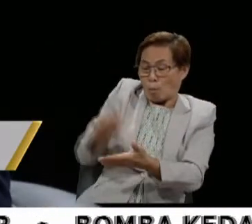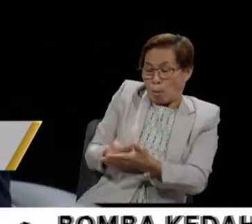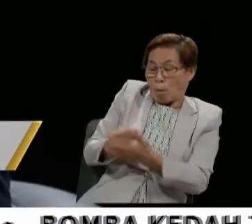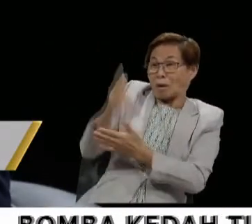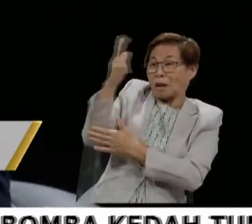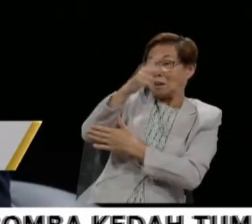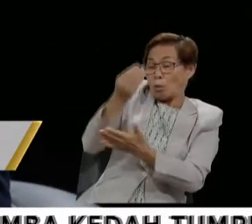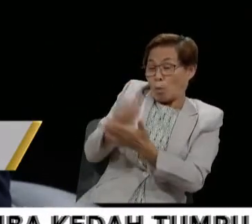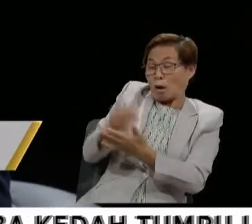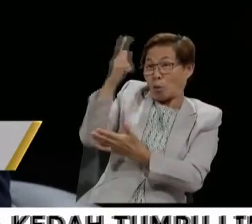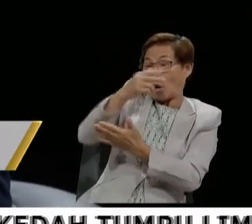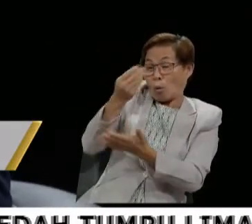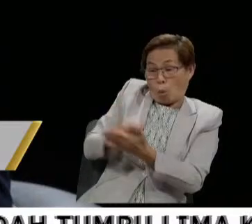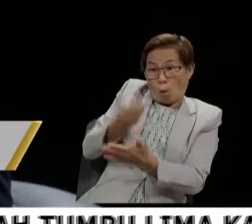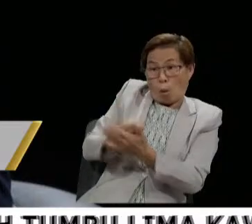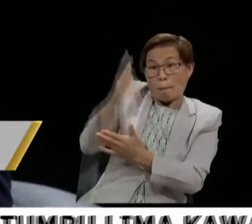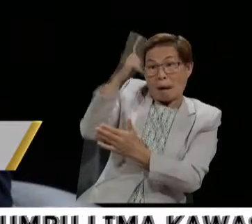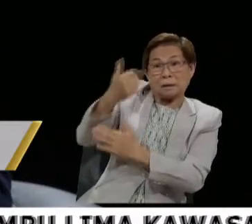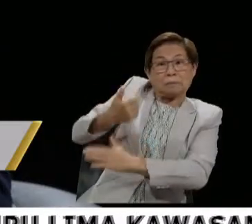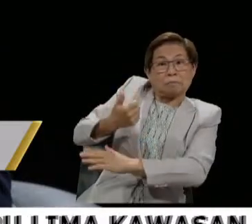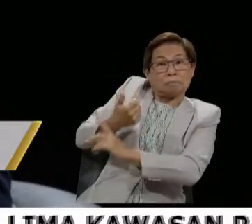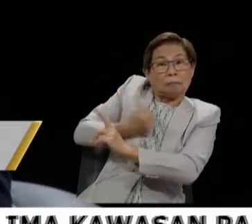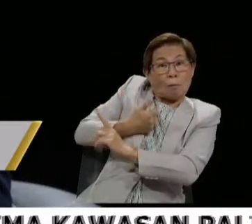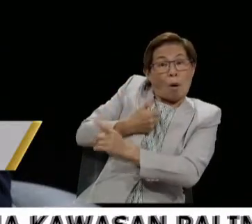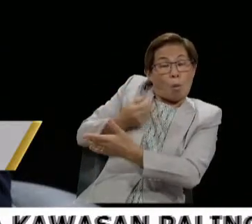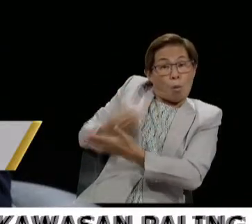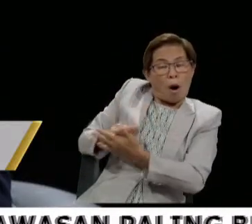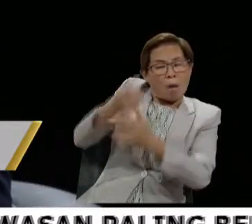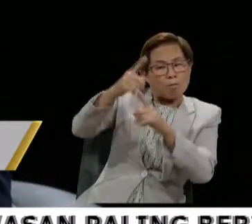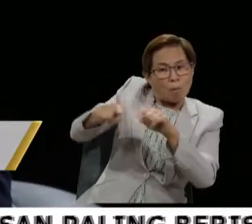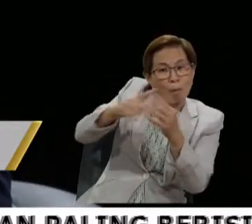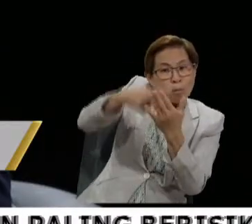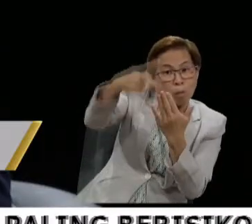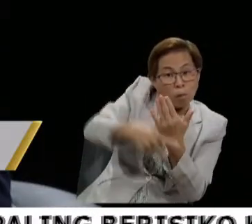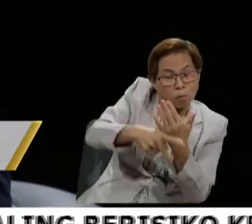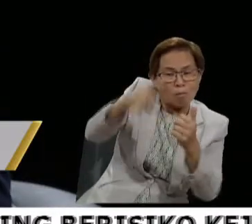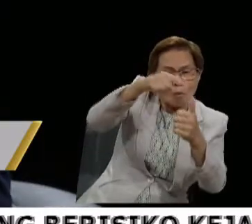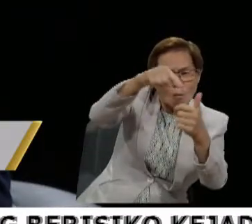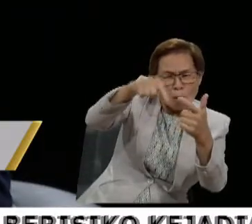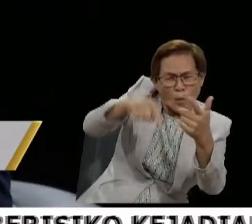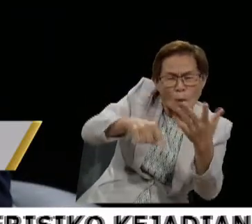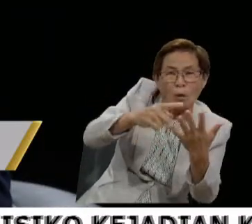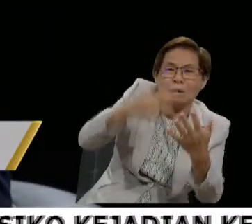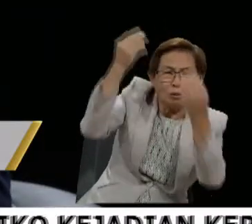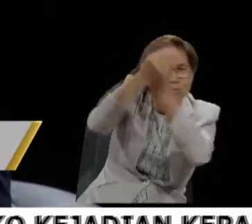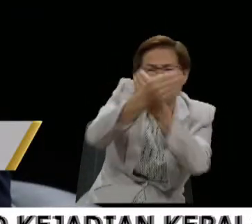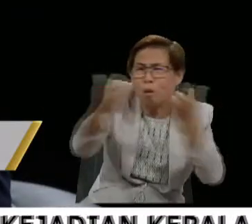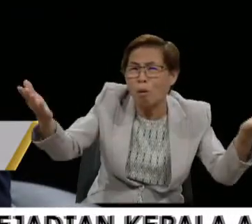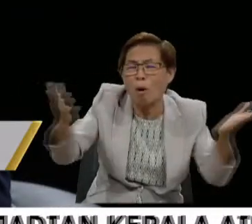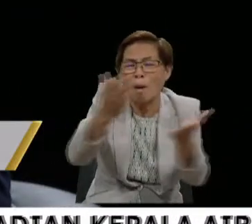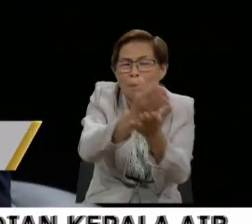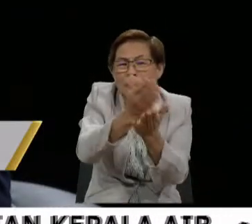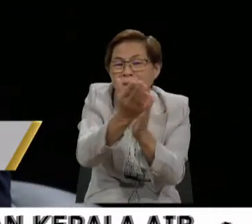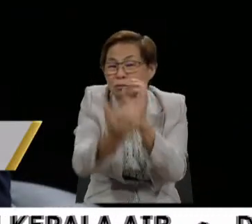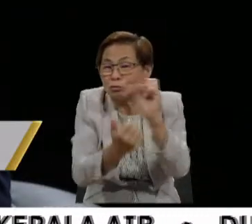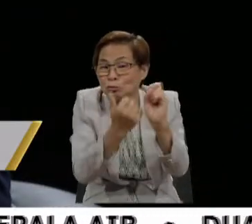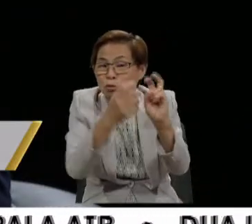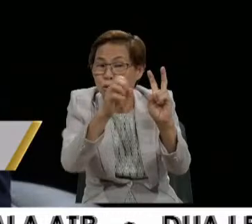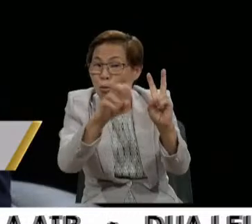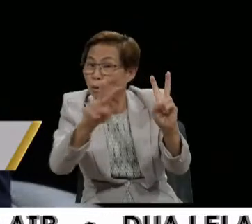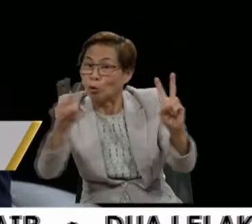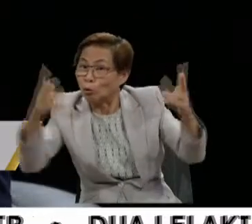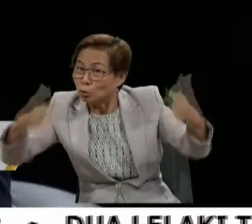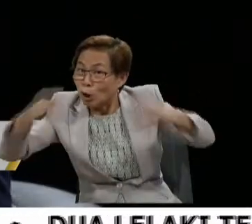kerajaan in melikatkan kewangan kerajaan sendiri ya pelbagai inisiatif yang telah kita umumkan dalam bajet 2022